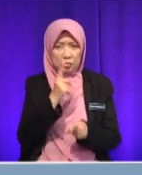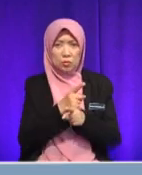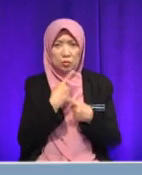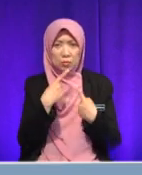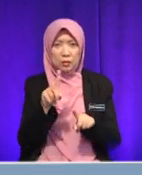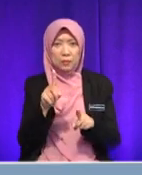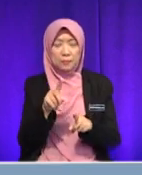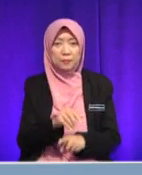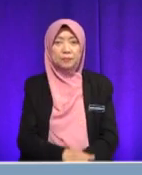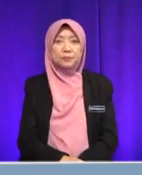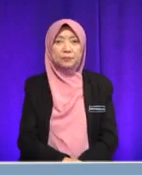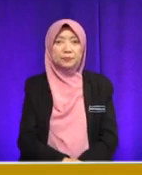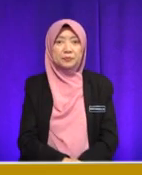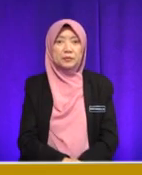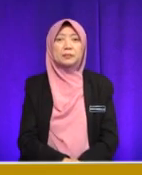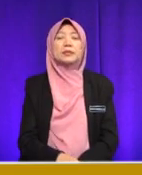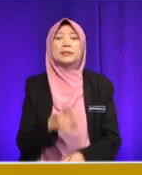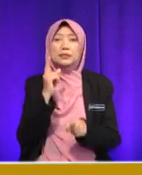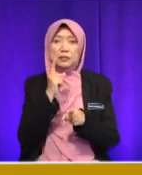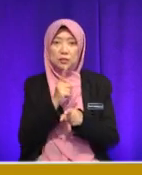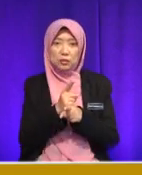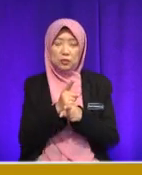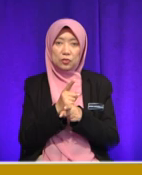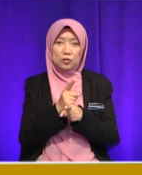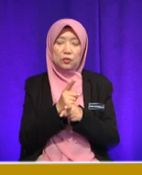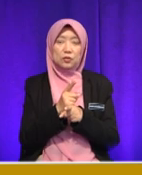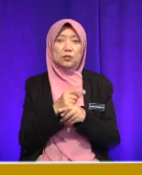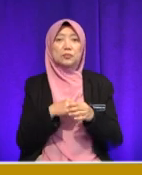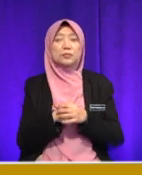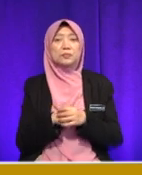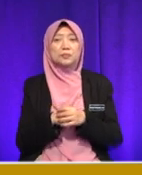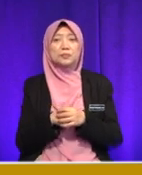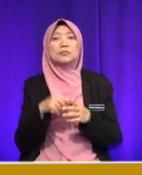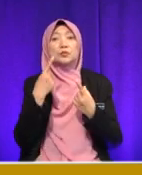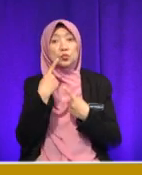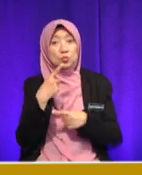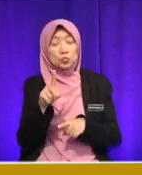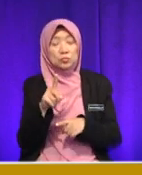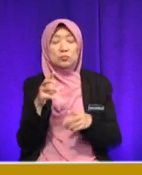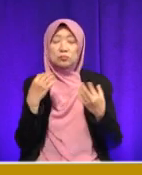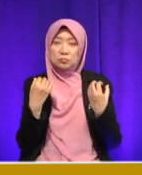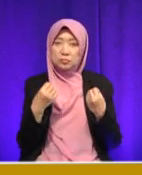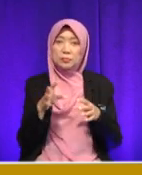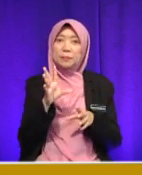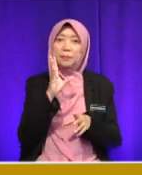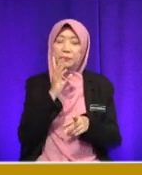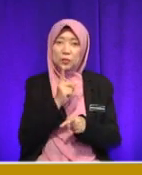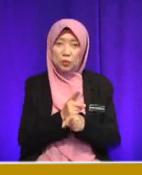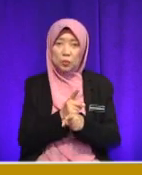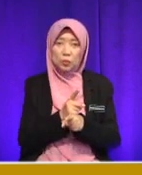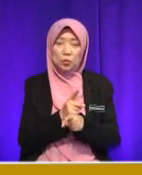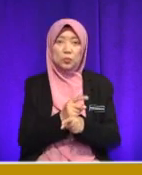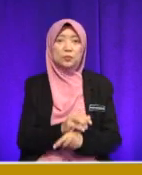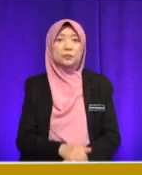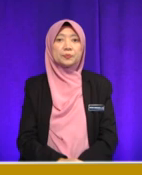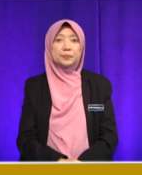jawapannya? Betul. Transformasi betul. T adalah putaran 180 pada pusat negatif 26. Transformasi